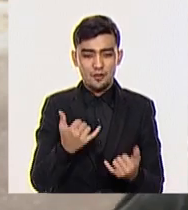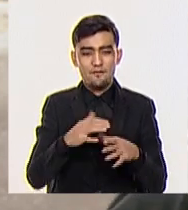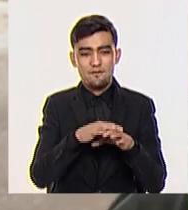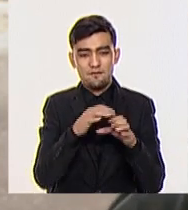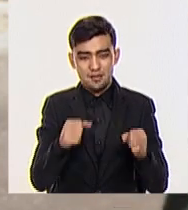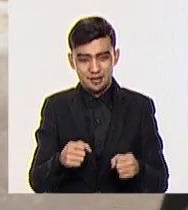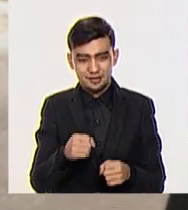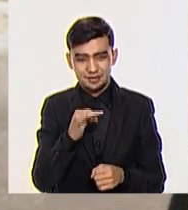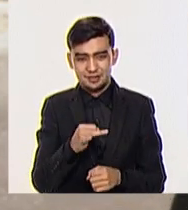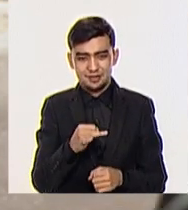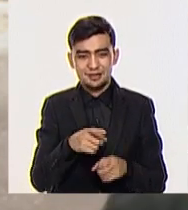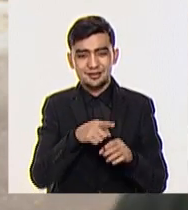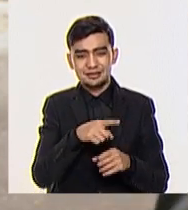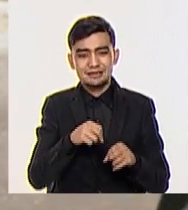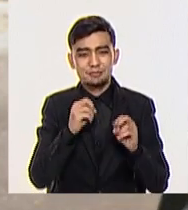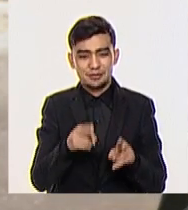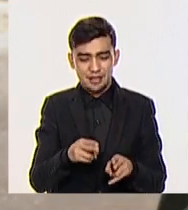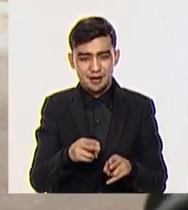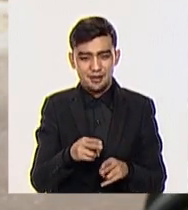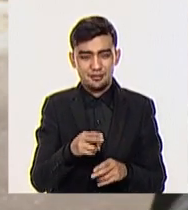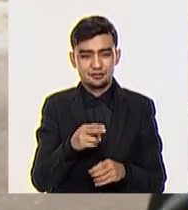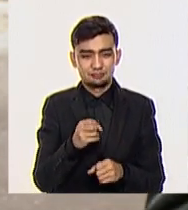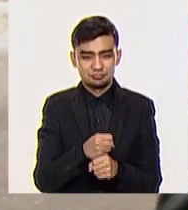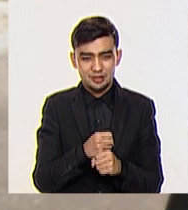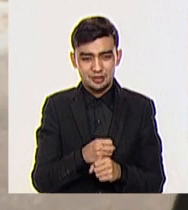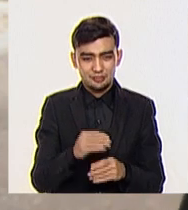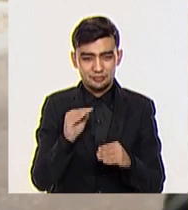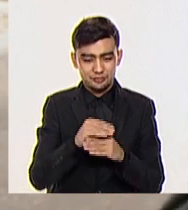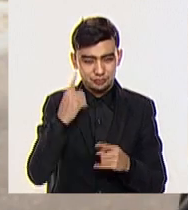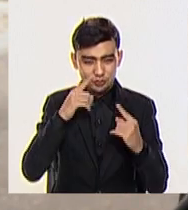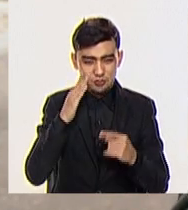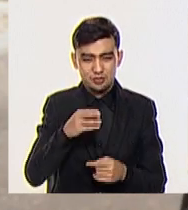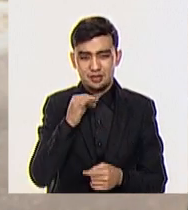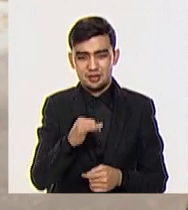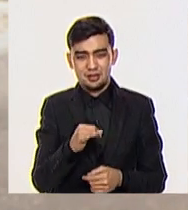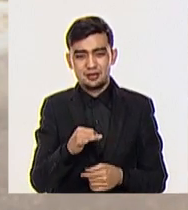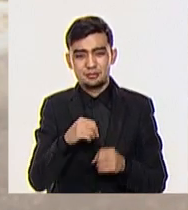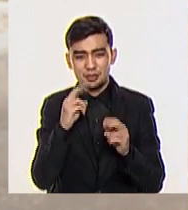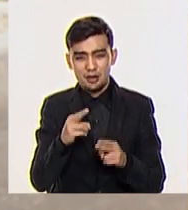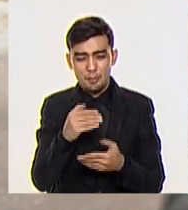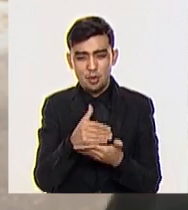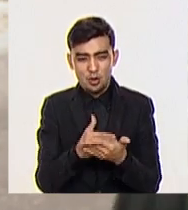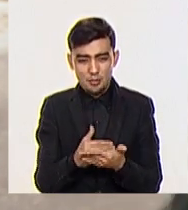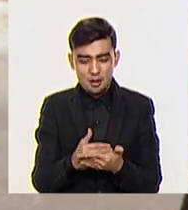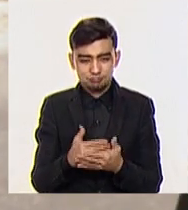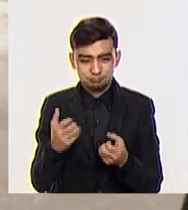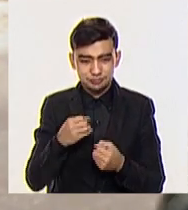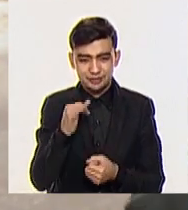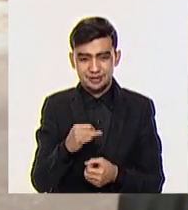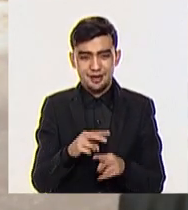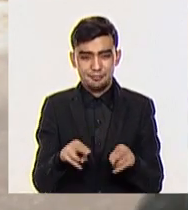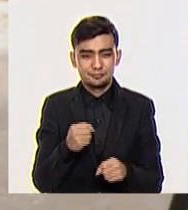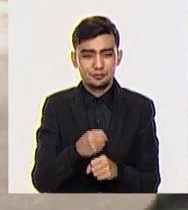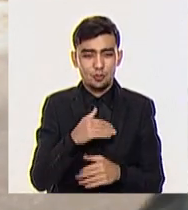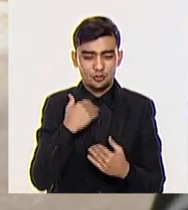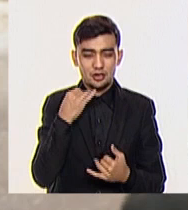оған арнайы жаңағы жасақтарды орнады, несі ұйымдастырады, арнайы жаңағы оған бағдарламаны қабылдайды, оларды болдырмау үшін. Өйткені